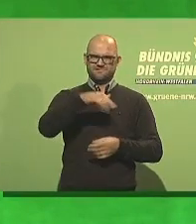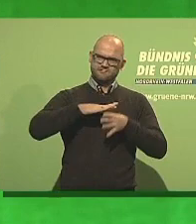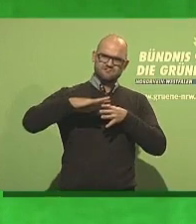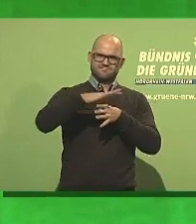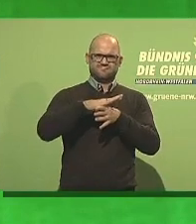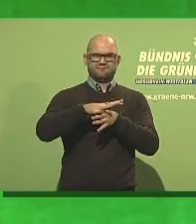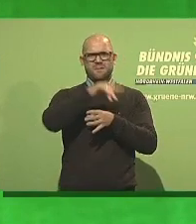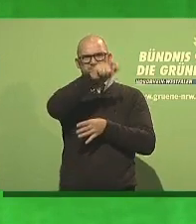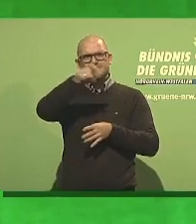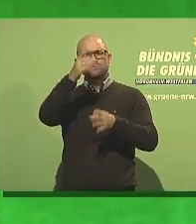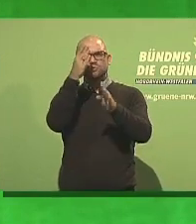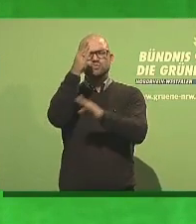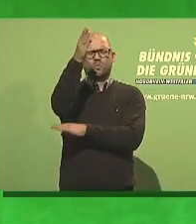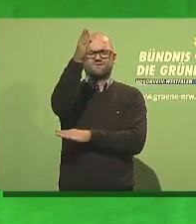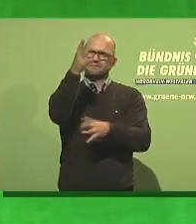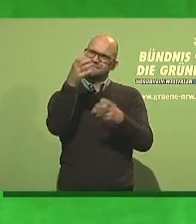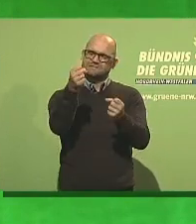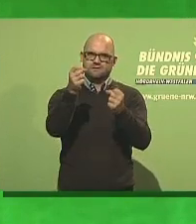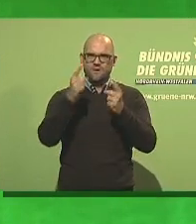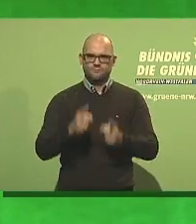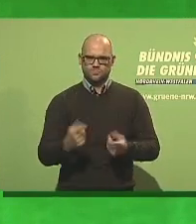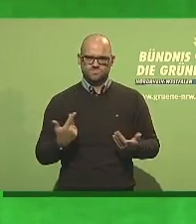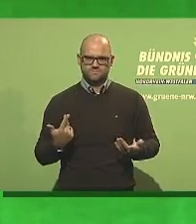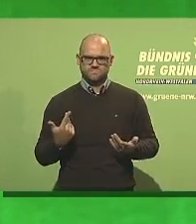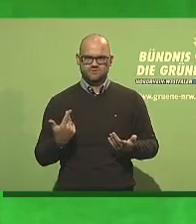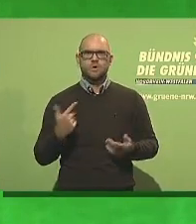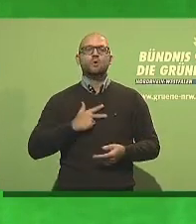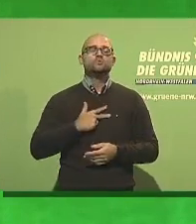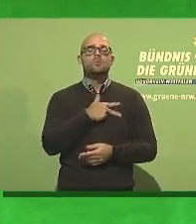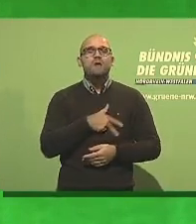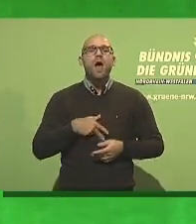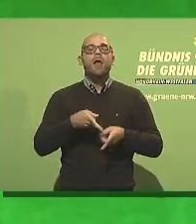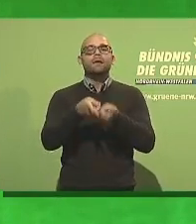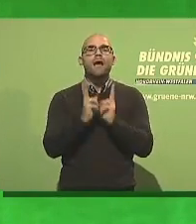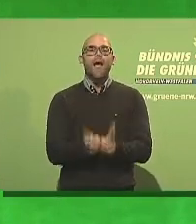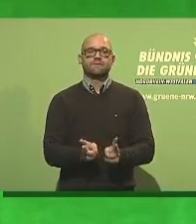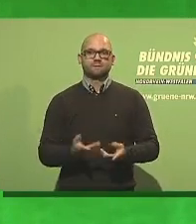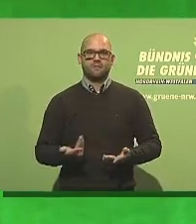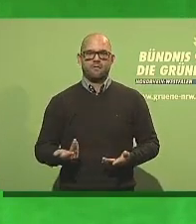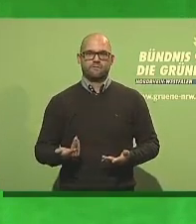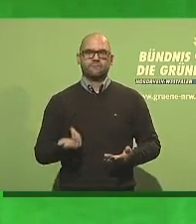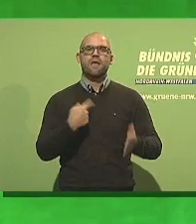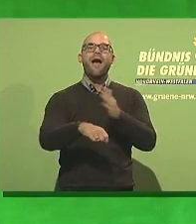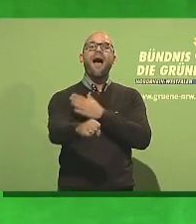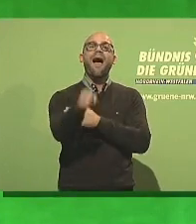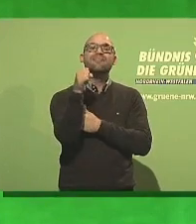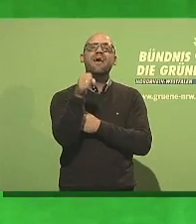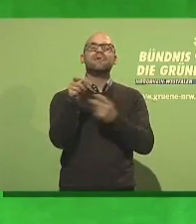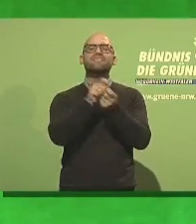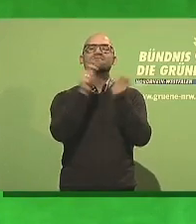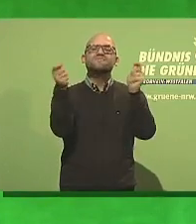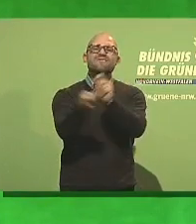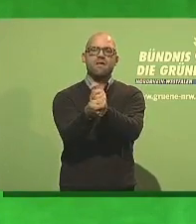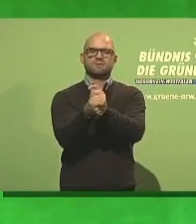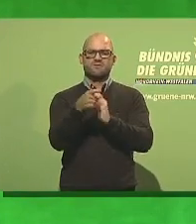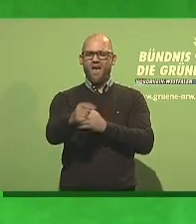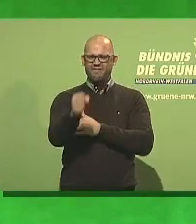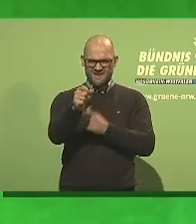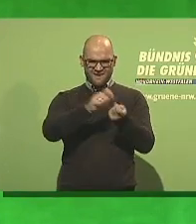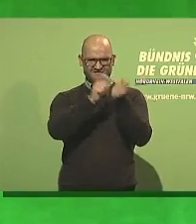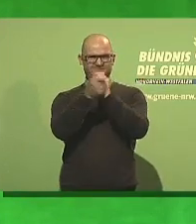Für handlungsfähige Kommunen und soziale Gerechtigkeit. Für eine Energiewende, die ihren Namen verdient und die